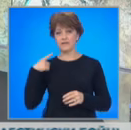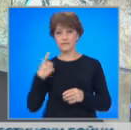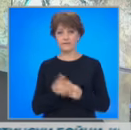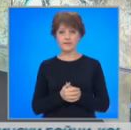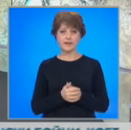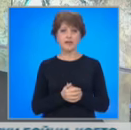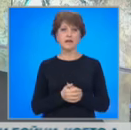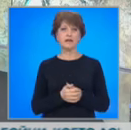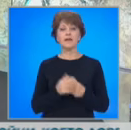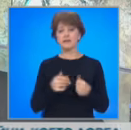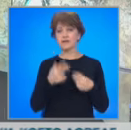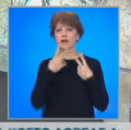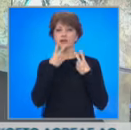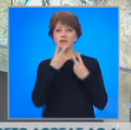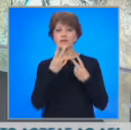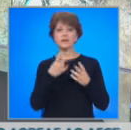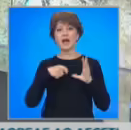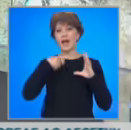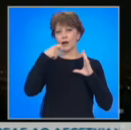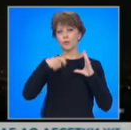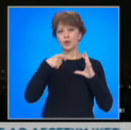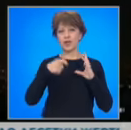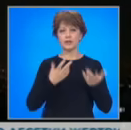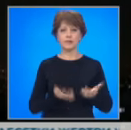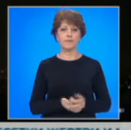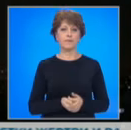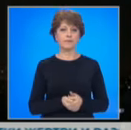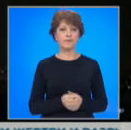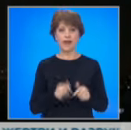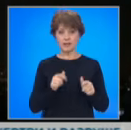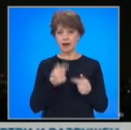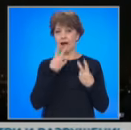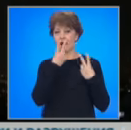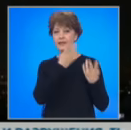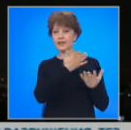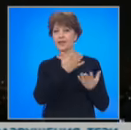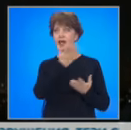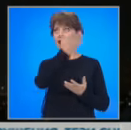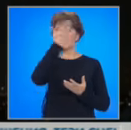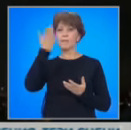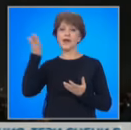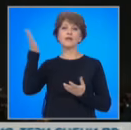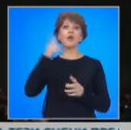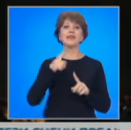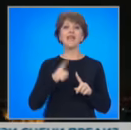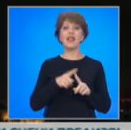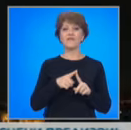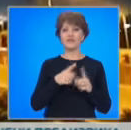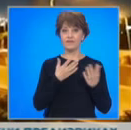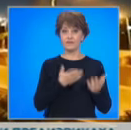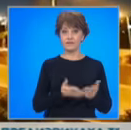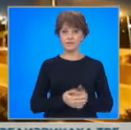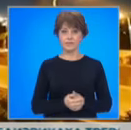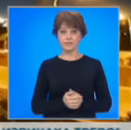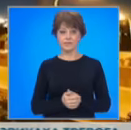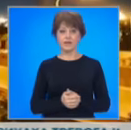население. Вижте обобщението в репортажа. Така изглеждаше небето над Тел-Авив в тази